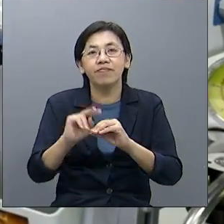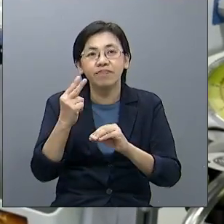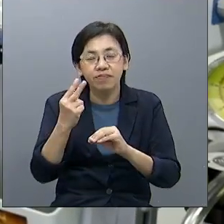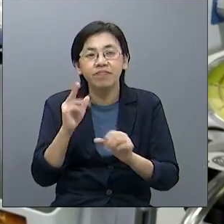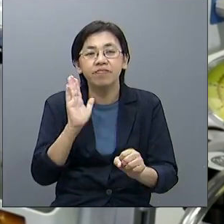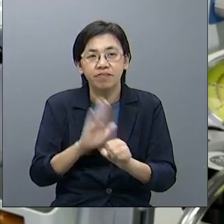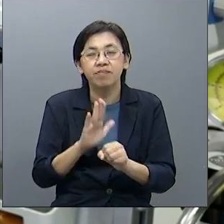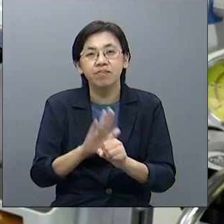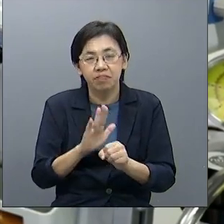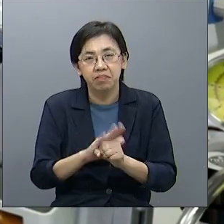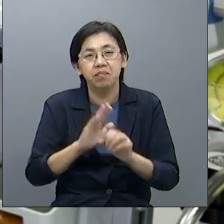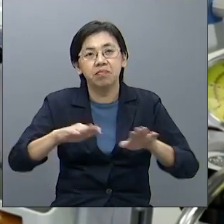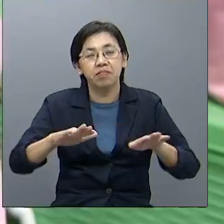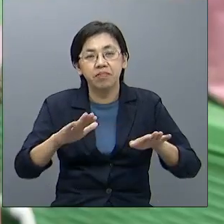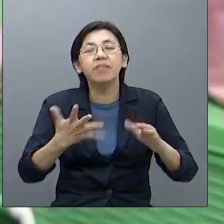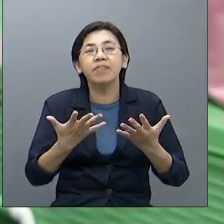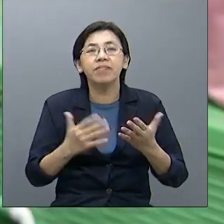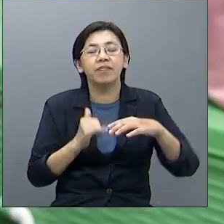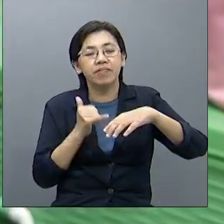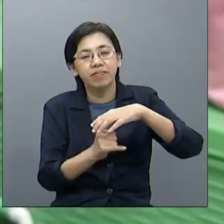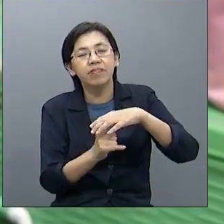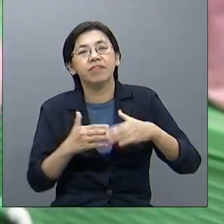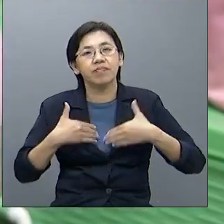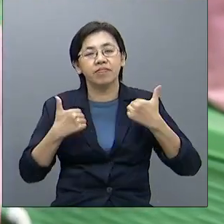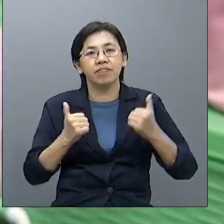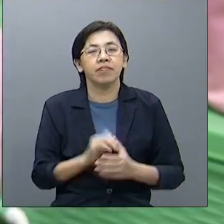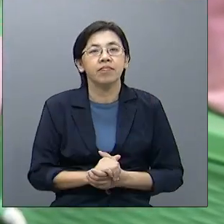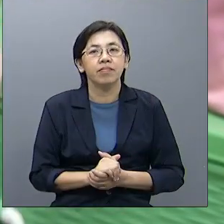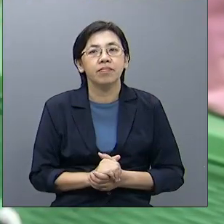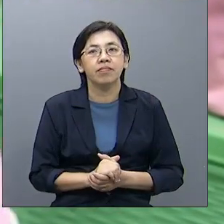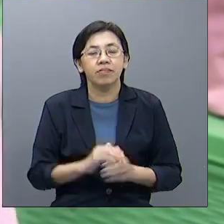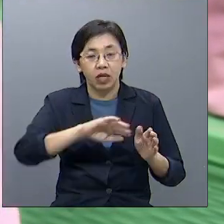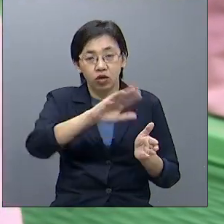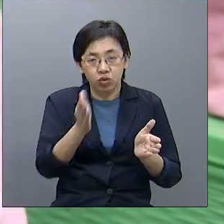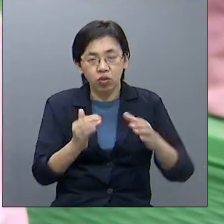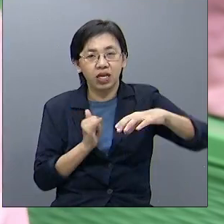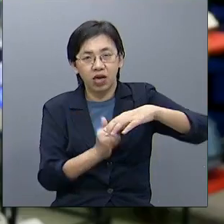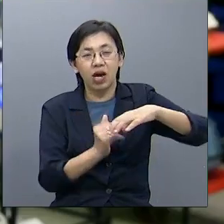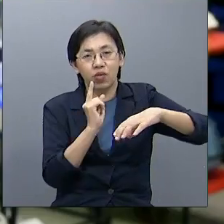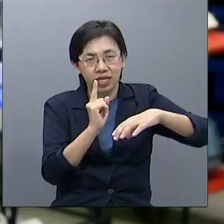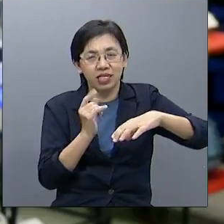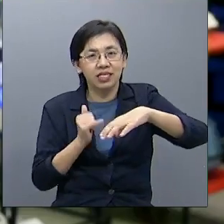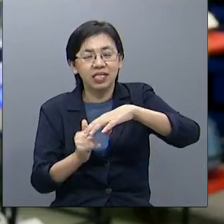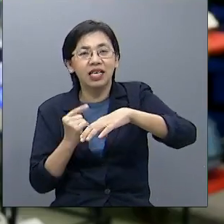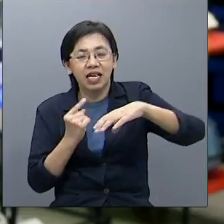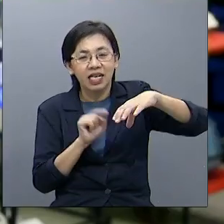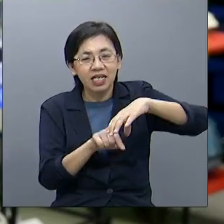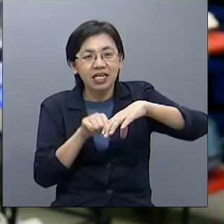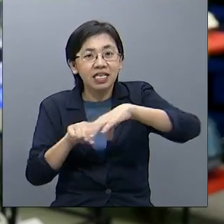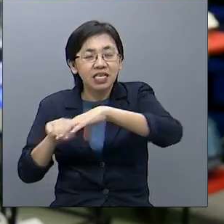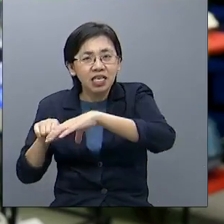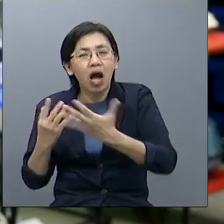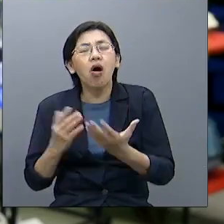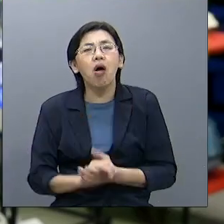รับเด็กเนาะเฮ็ดให้เด็กอยู่สบายเนาะก็คืออยู่ตู้ละ1คนเนาะตู้ละ1คนมันก็ช่วยเฮ็ดให้เด็กมีความอบอุ่นหลาย